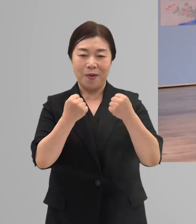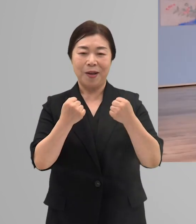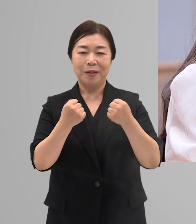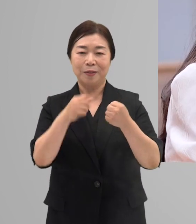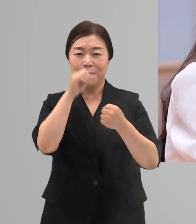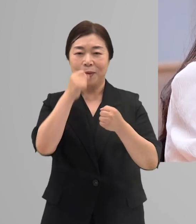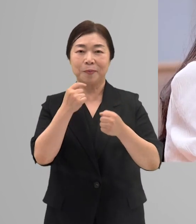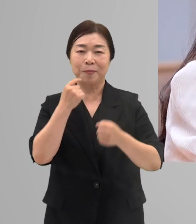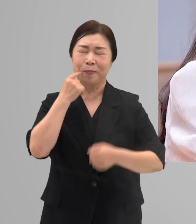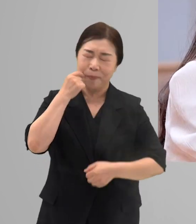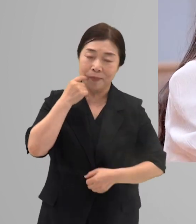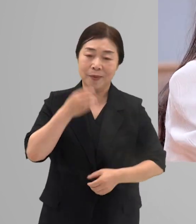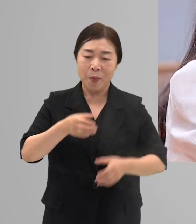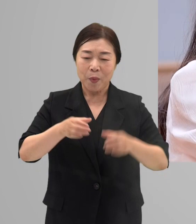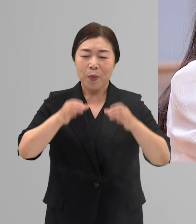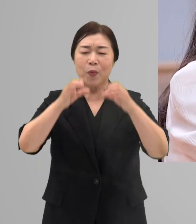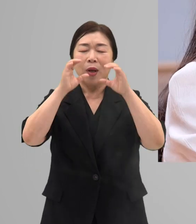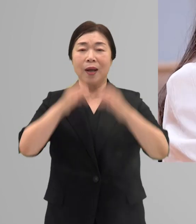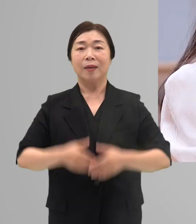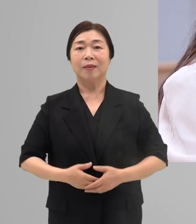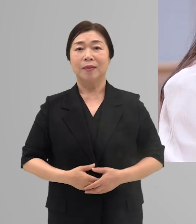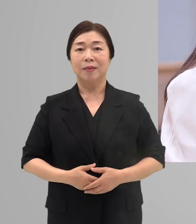가시네.